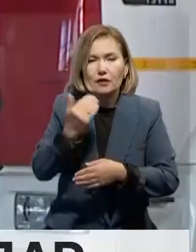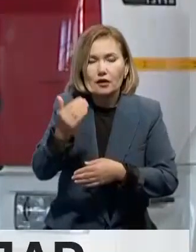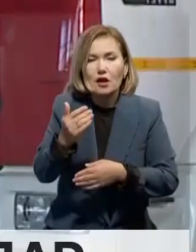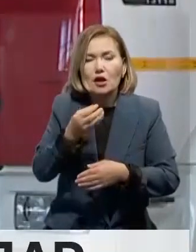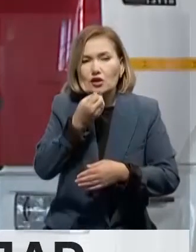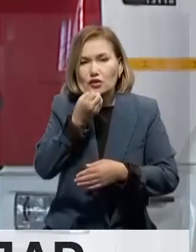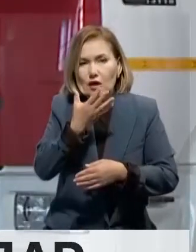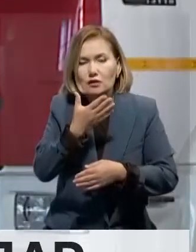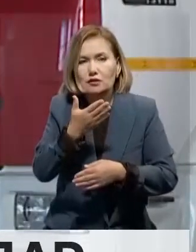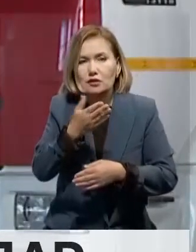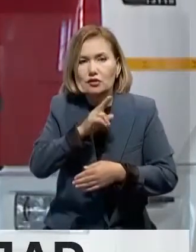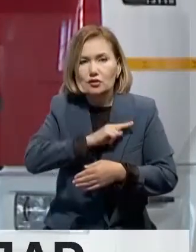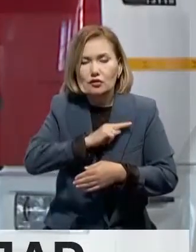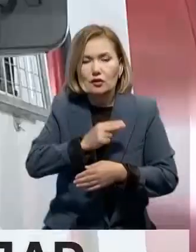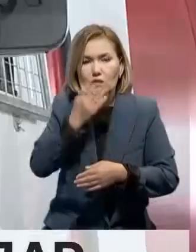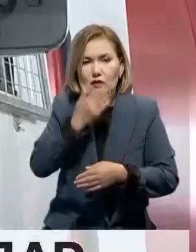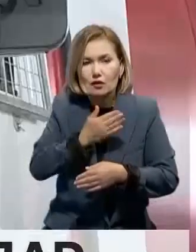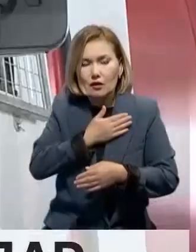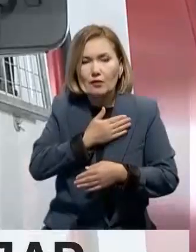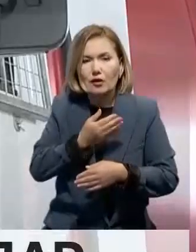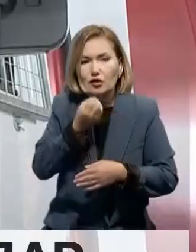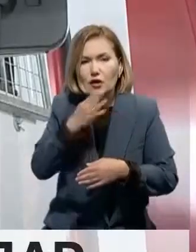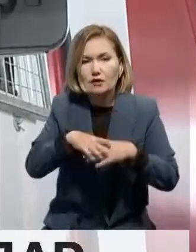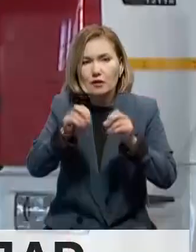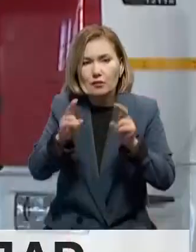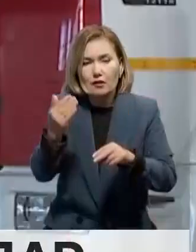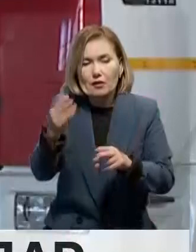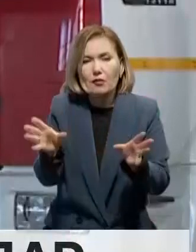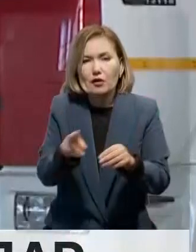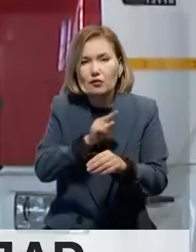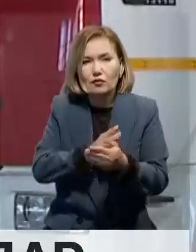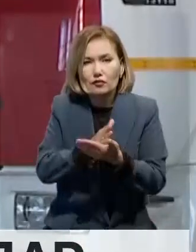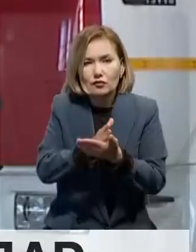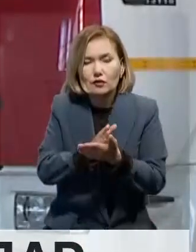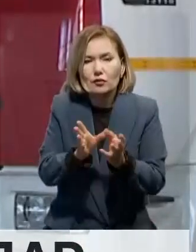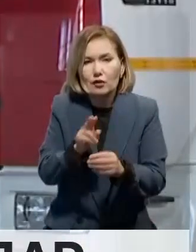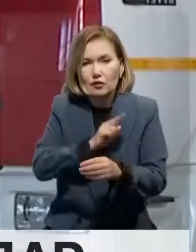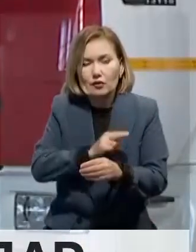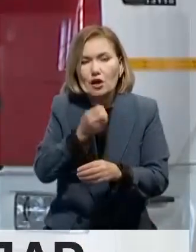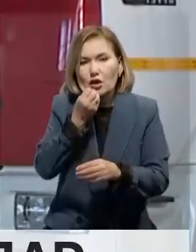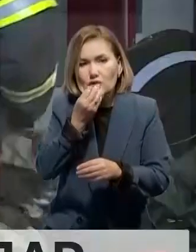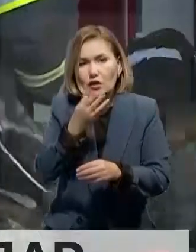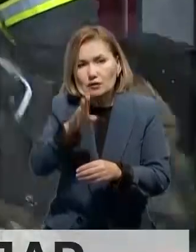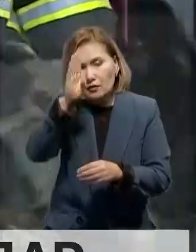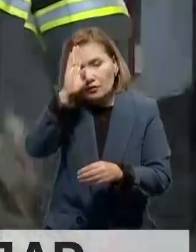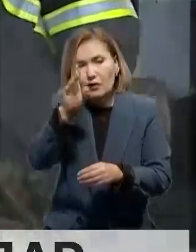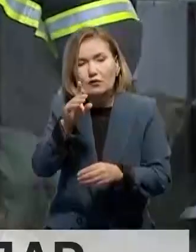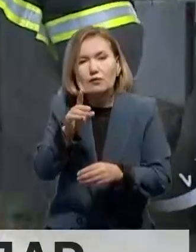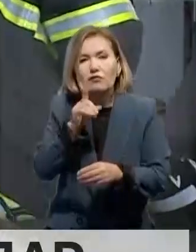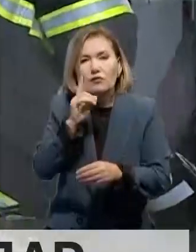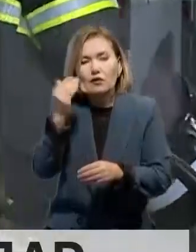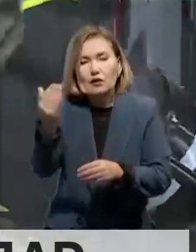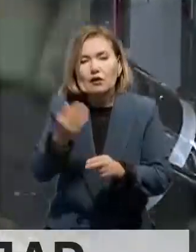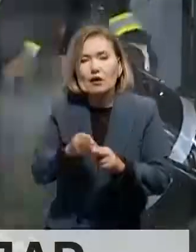жұмысын жақсы білетін, жақсы маман. Осы қанша жыл бірге жұмыс жасап жатқан жайымыз бар. Жақсы азамат. Қарағандыдағы ең